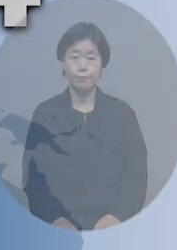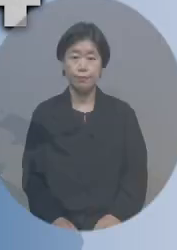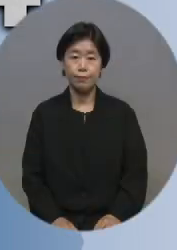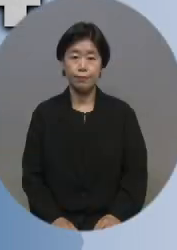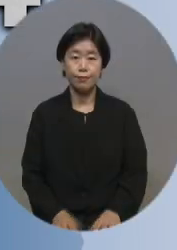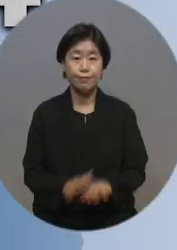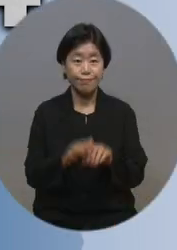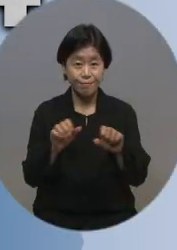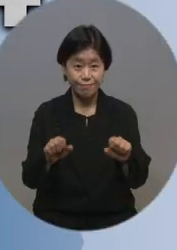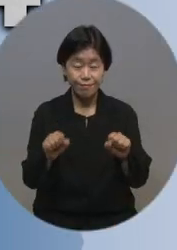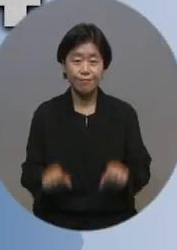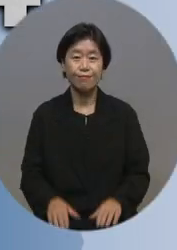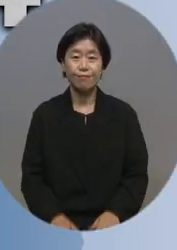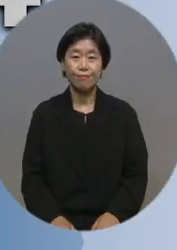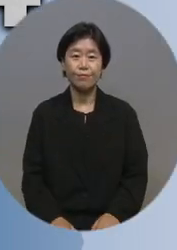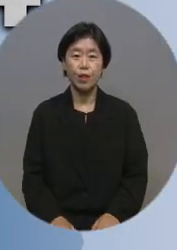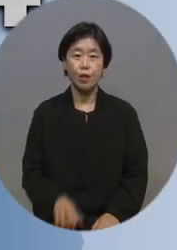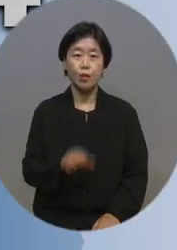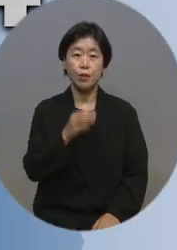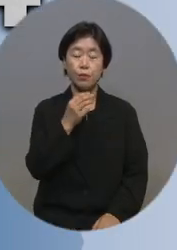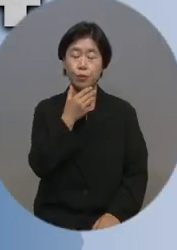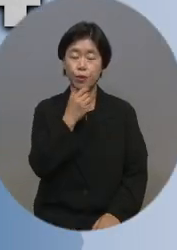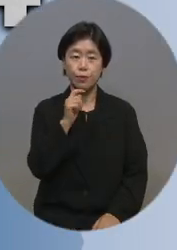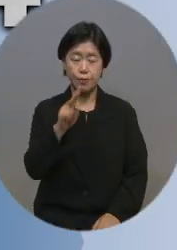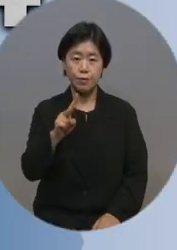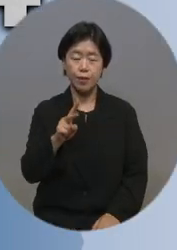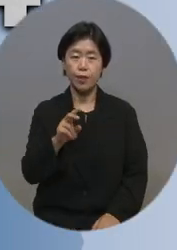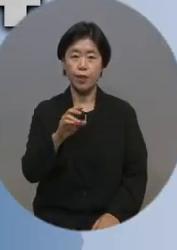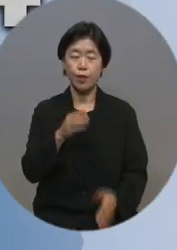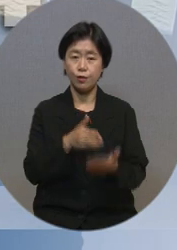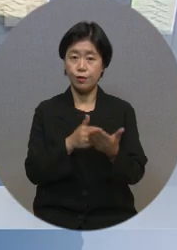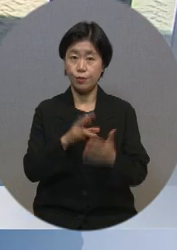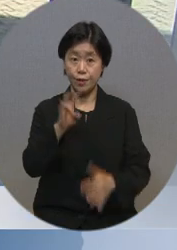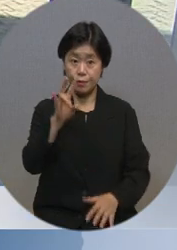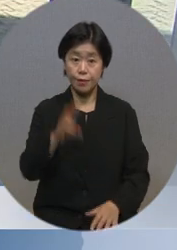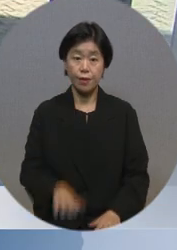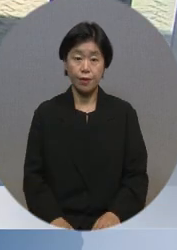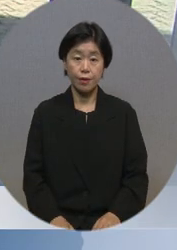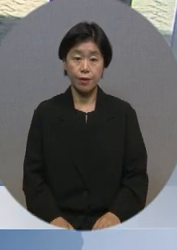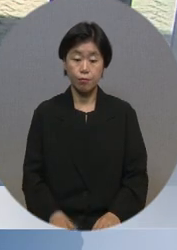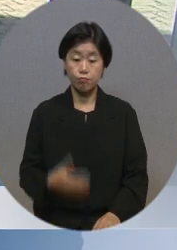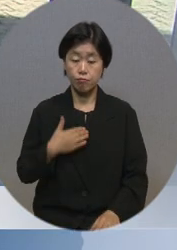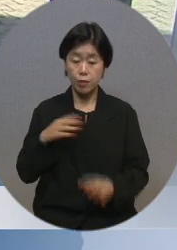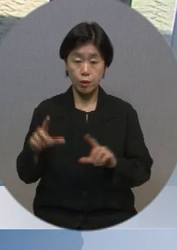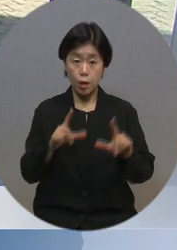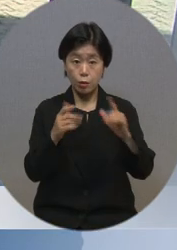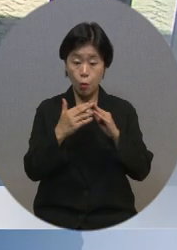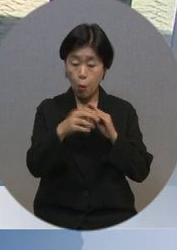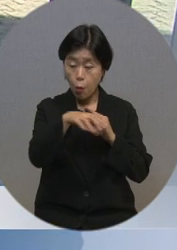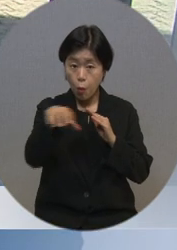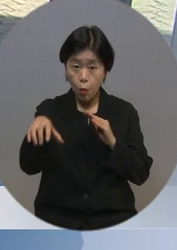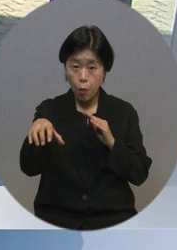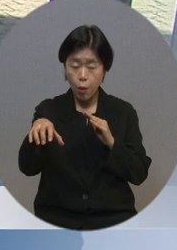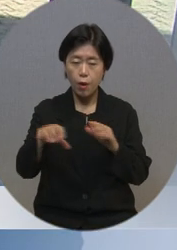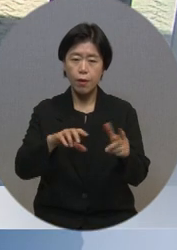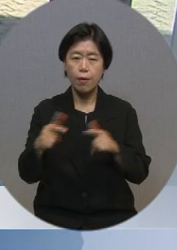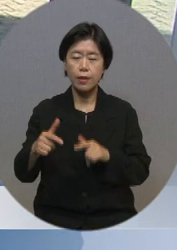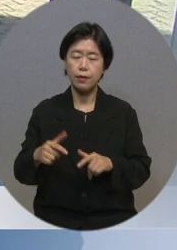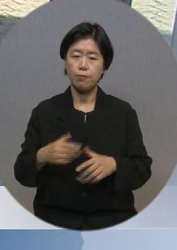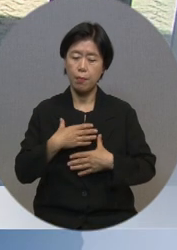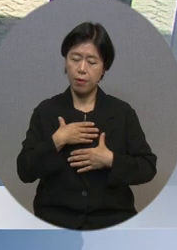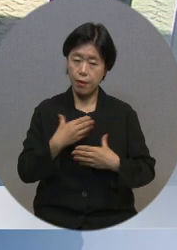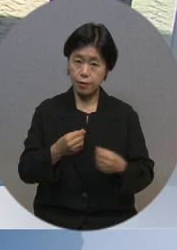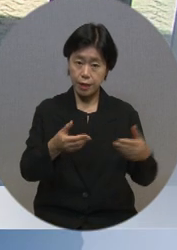시청자 여러분 안녕하십니까? WBC 복지TV 뉴스 24입니다. 우리 주변에는 여러 생활 편의 시설들이